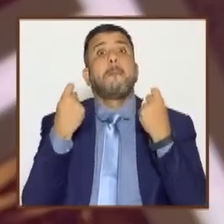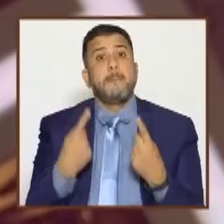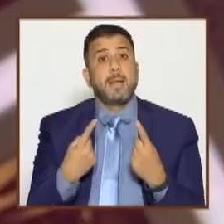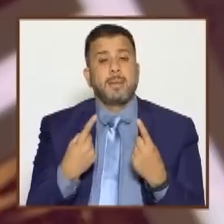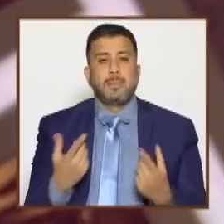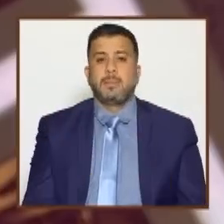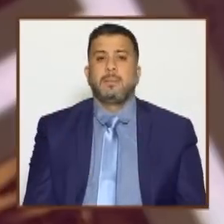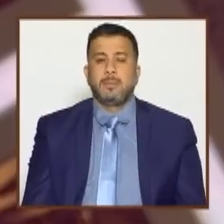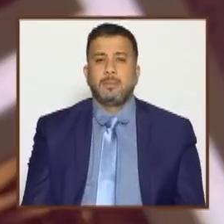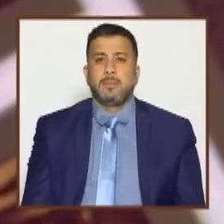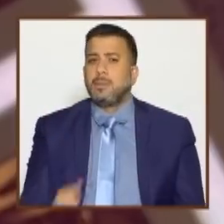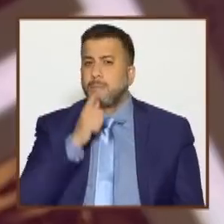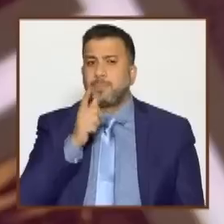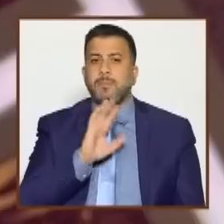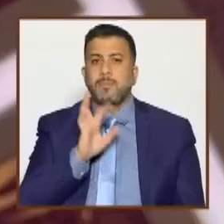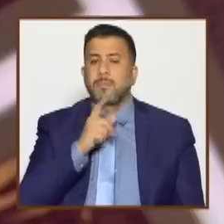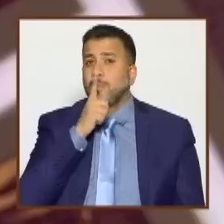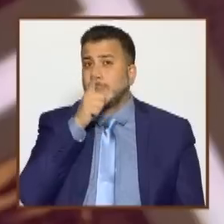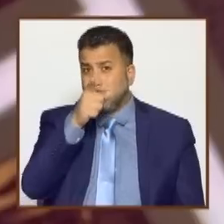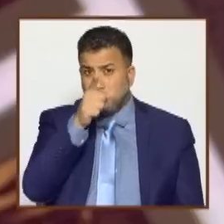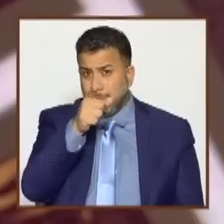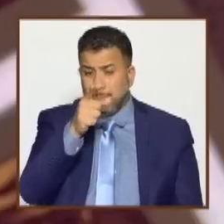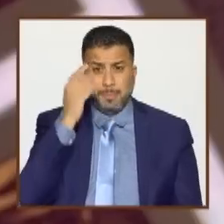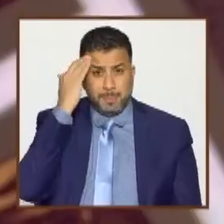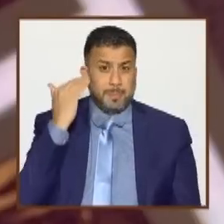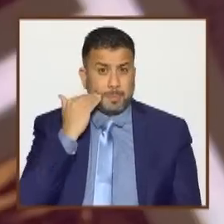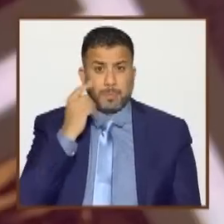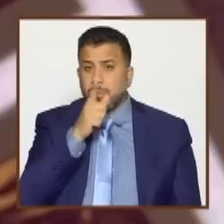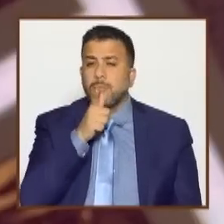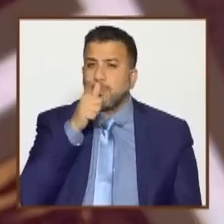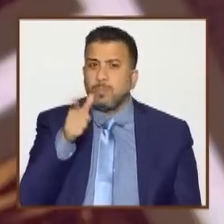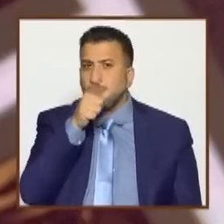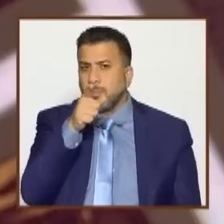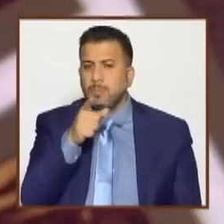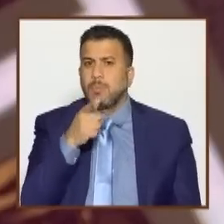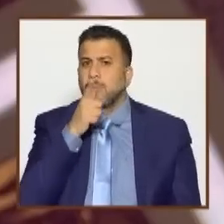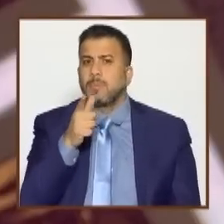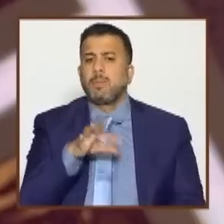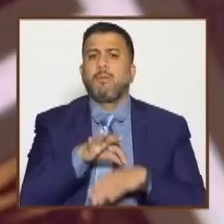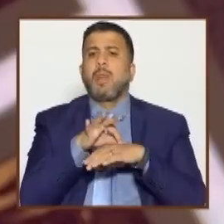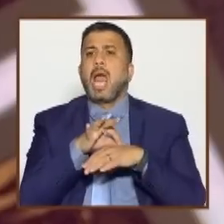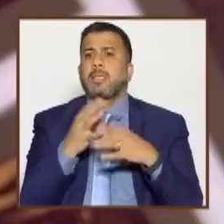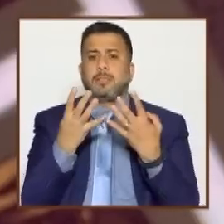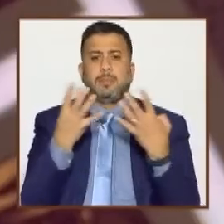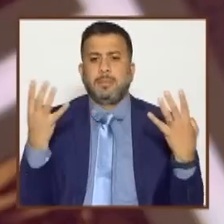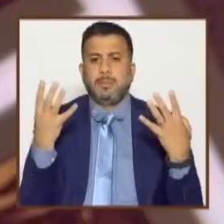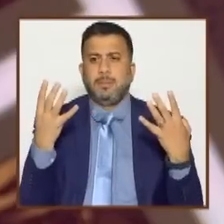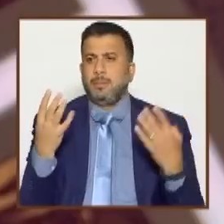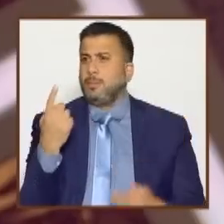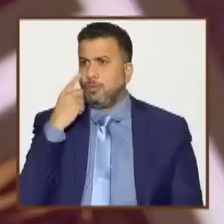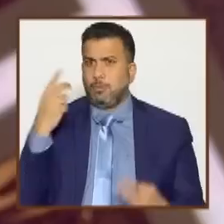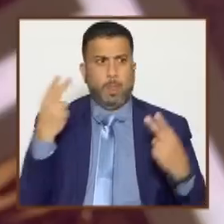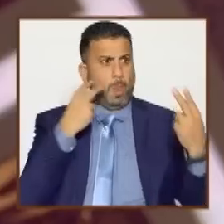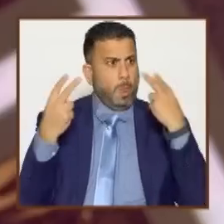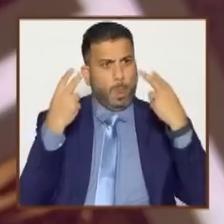أنا لما قلت لك هذا الكلام أكيد لأنك أنت ذكرتي هذا الشيء وأنك تكونين أمام الناس كذا حتى تتسلط عليك